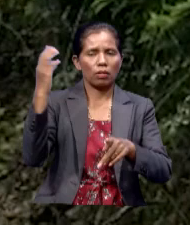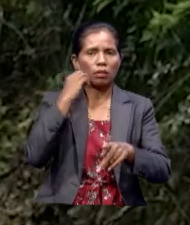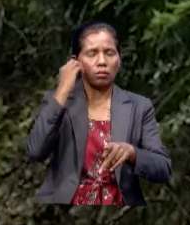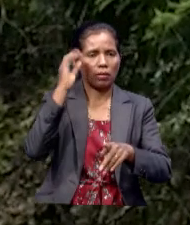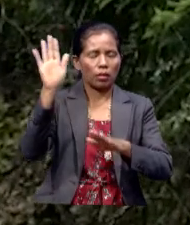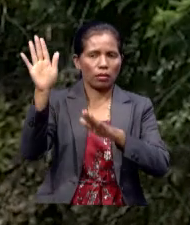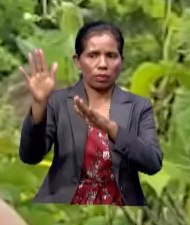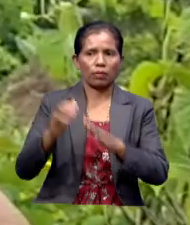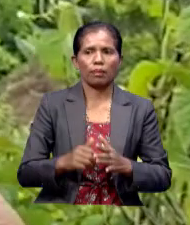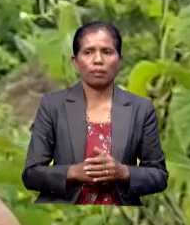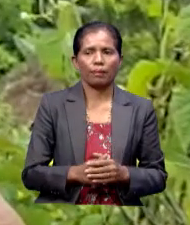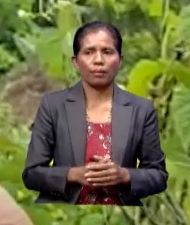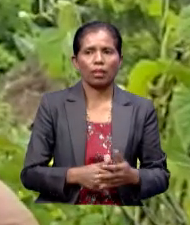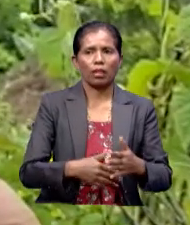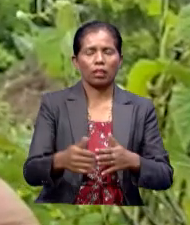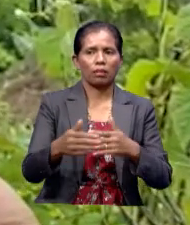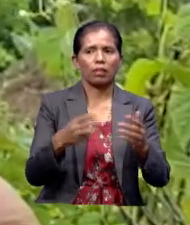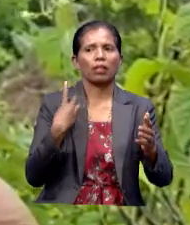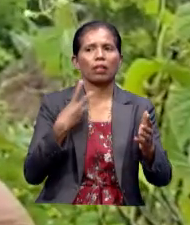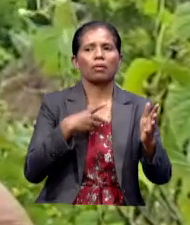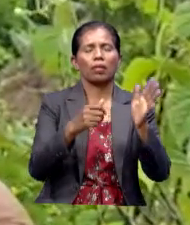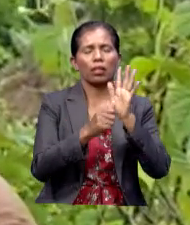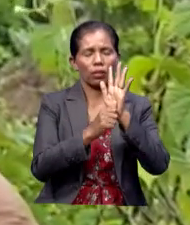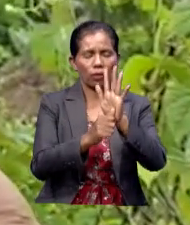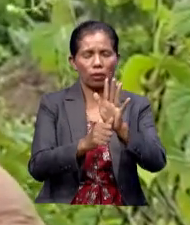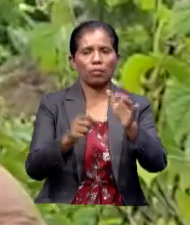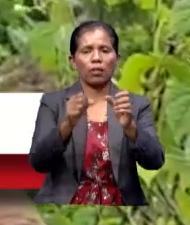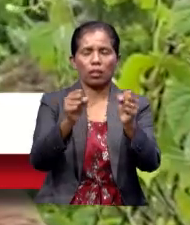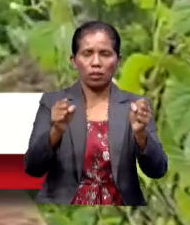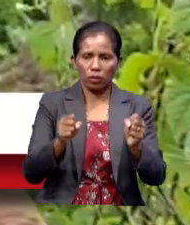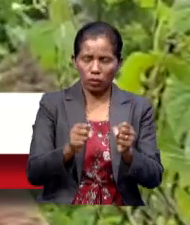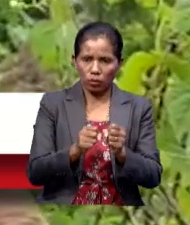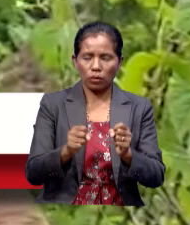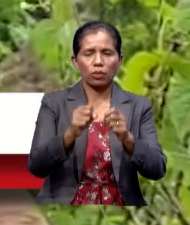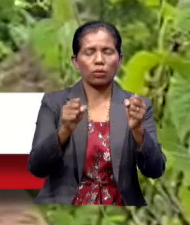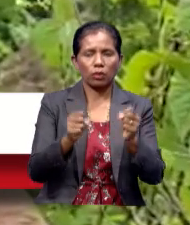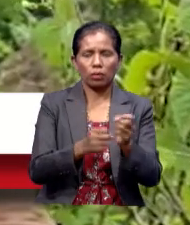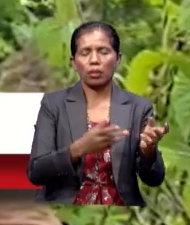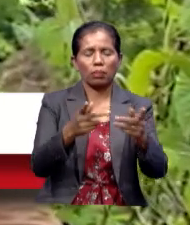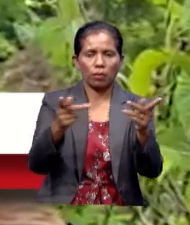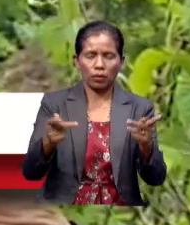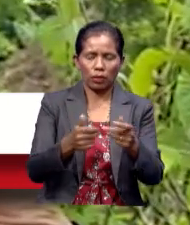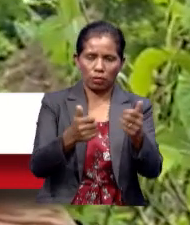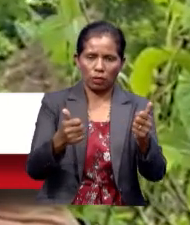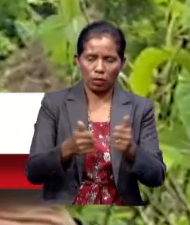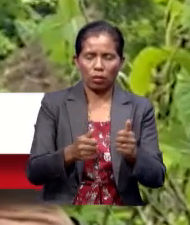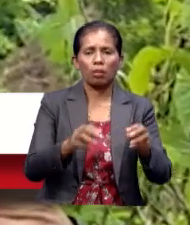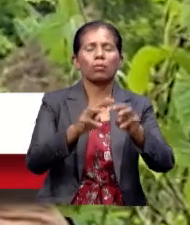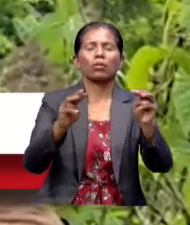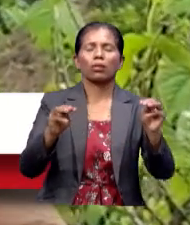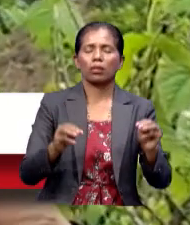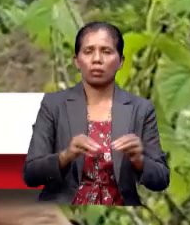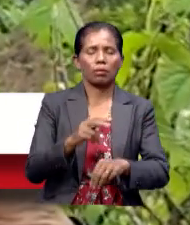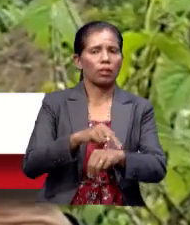barat, ami hato Musial dia hato ba suku, suku hato ba bostu bostu ba munisipu, munisipu ba nasional realidade lai